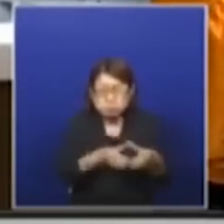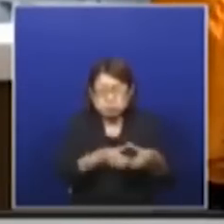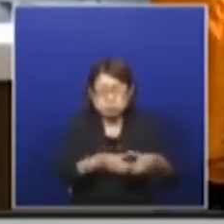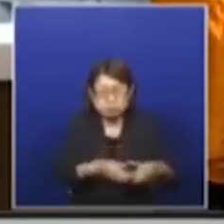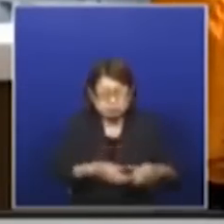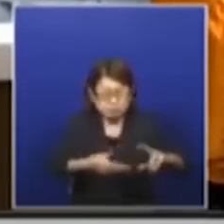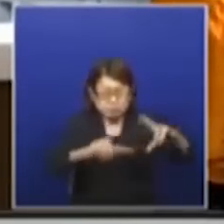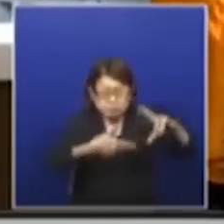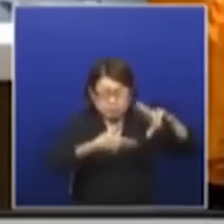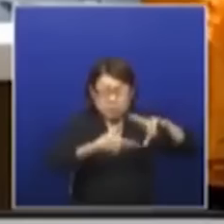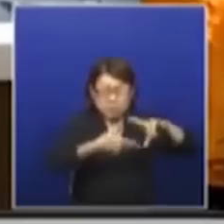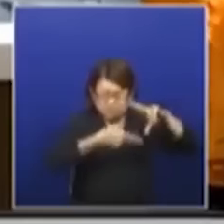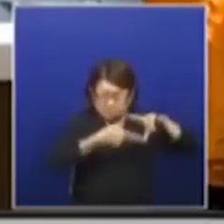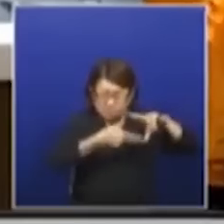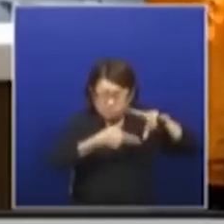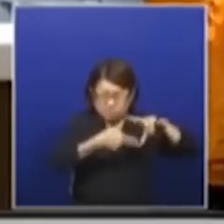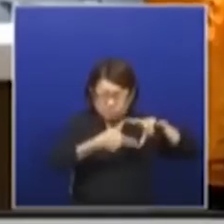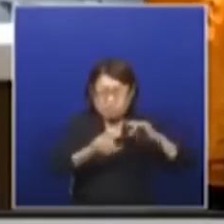ยทีเดียวครับ